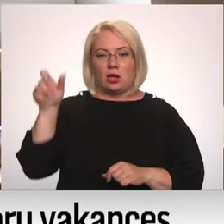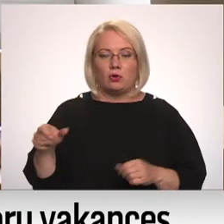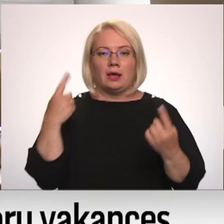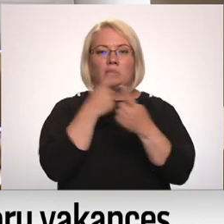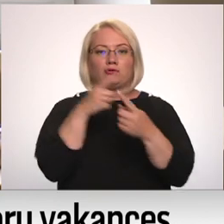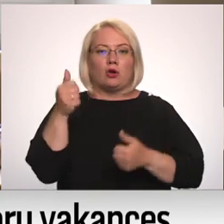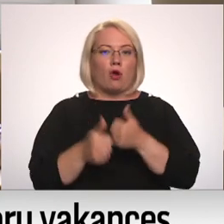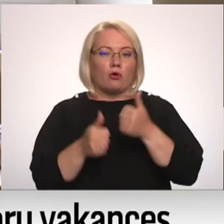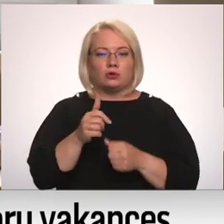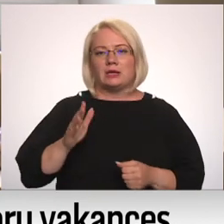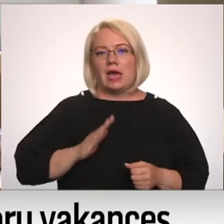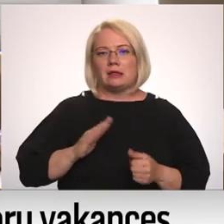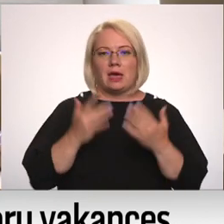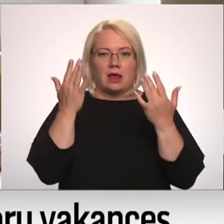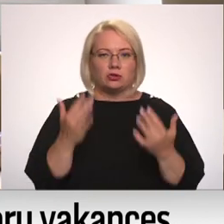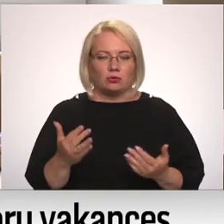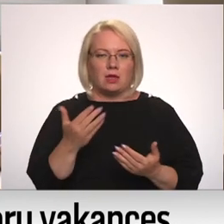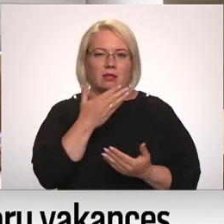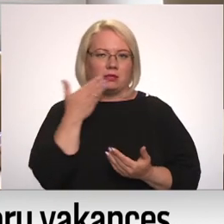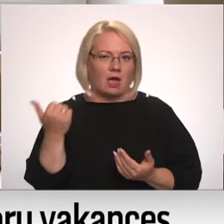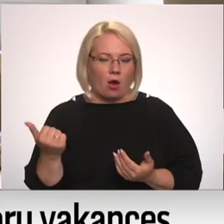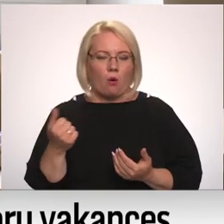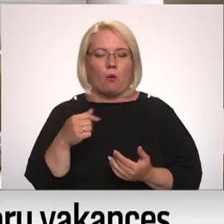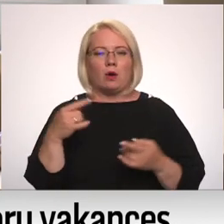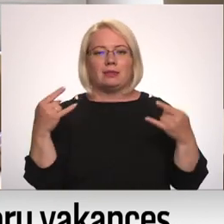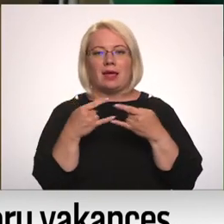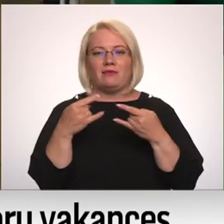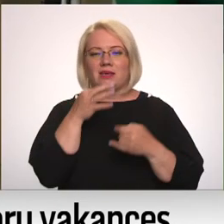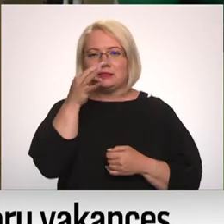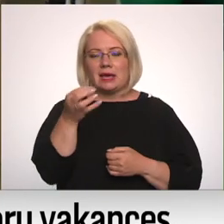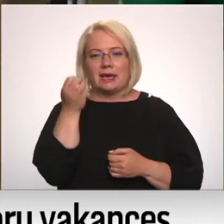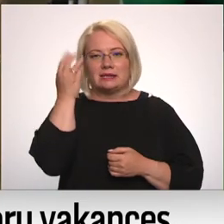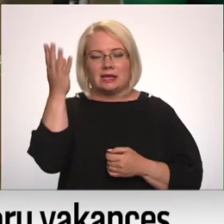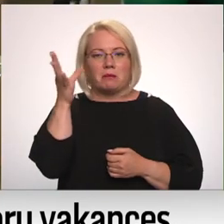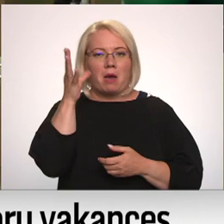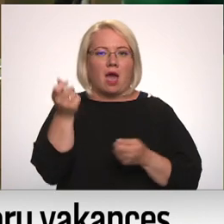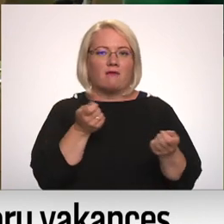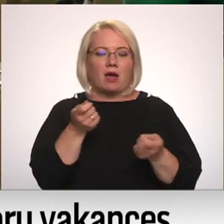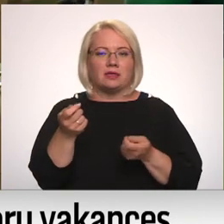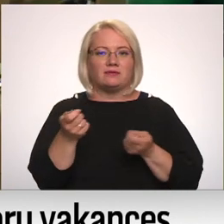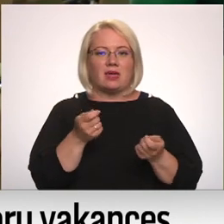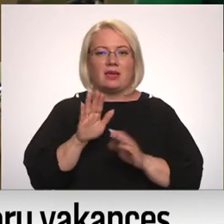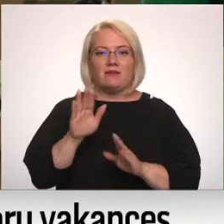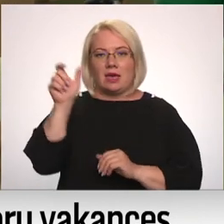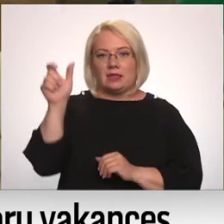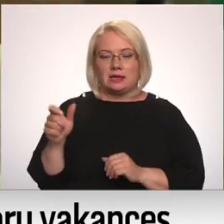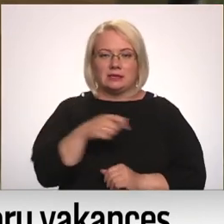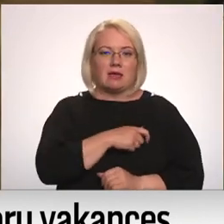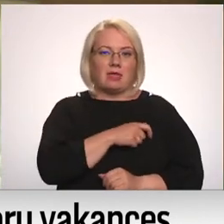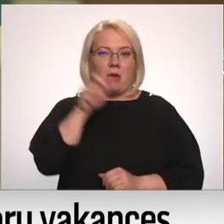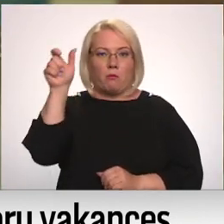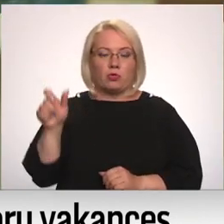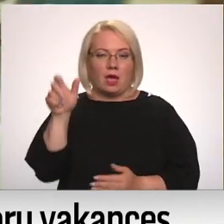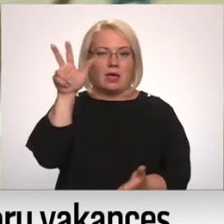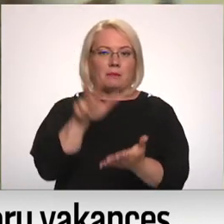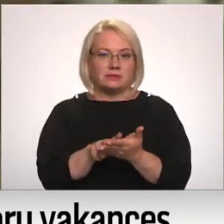konkurss gaidītos rezultātus gan nesot nesis. Kā RTV stāsta izglītības pārvaldes vadītājas vietniece, ja deputāti apstiprinās, jauns